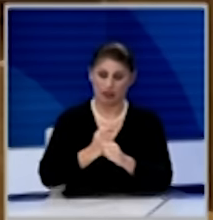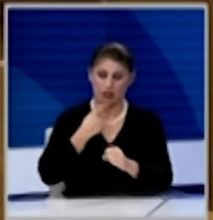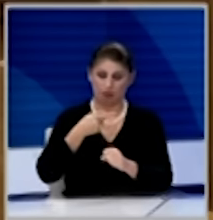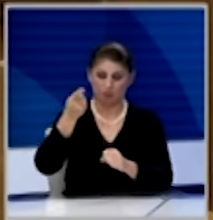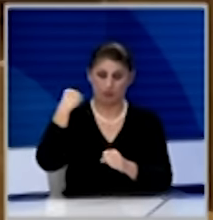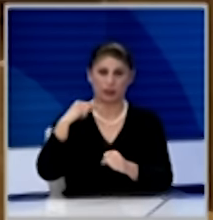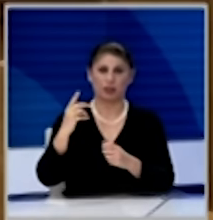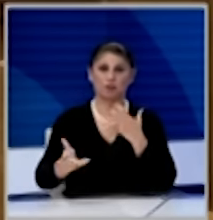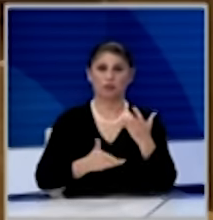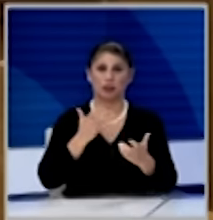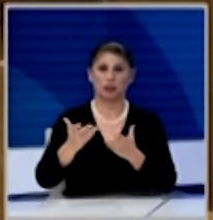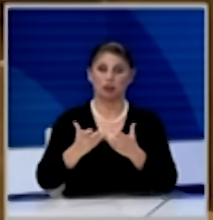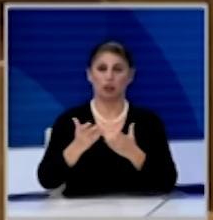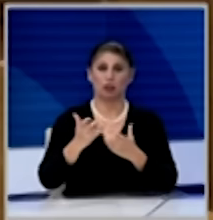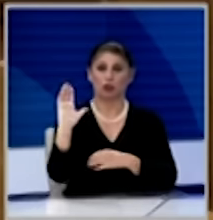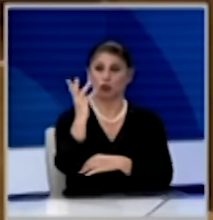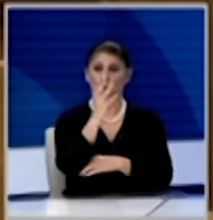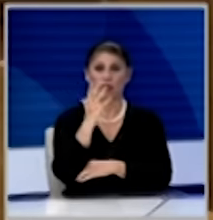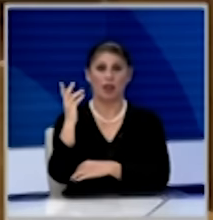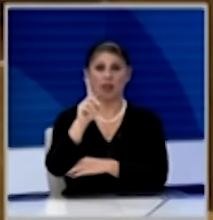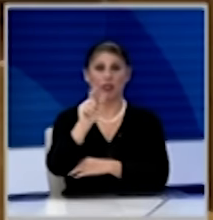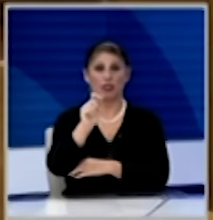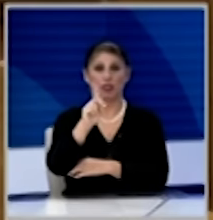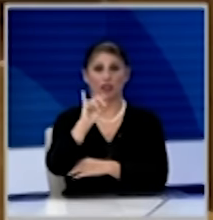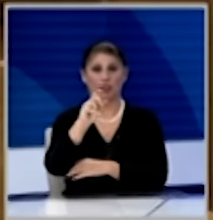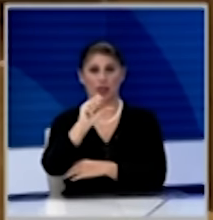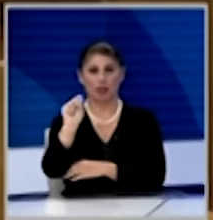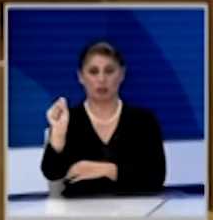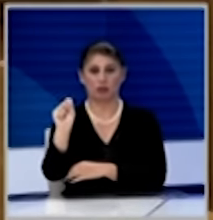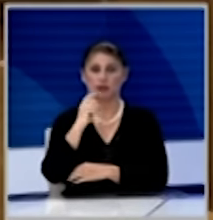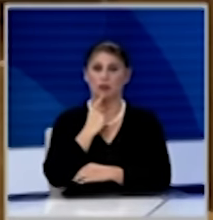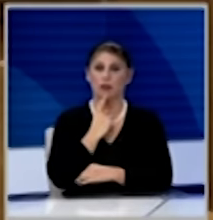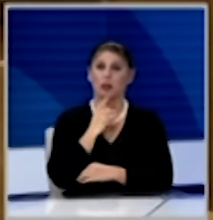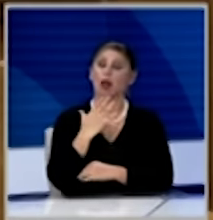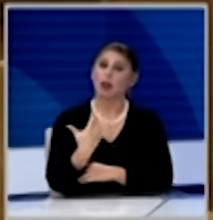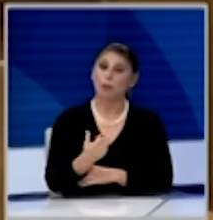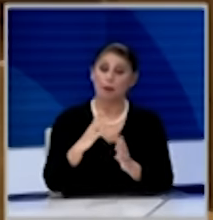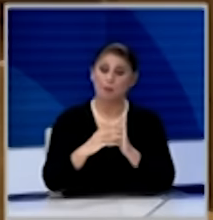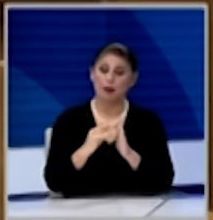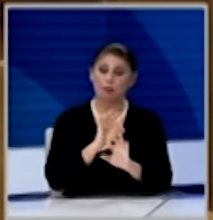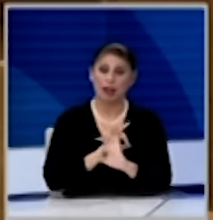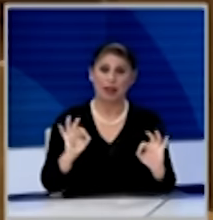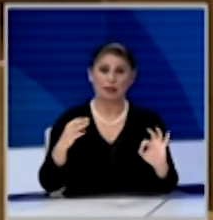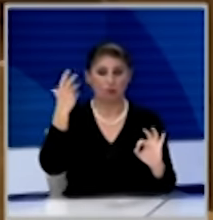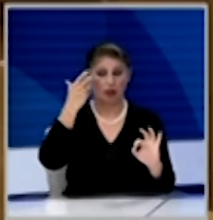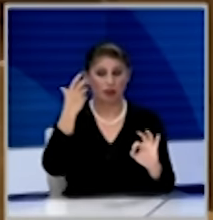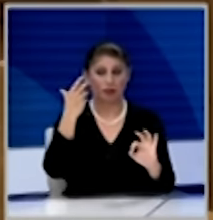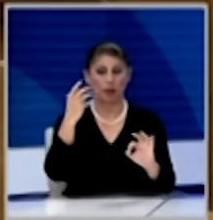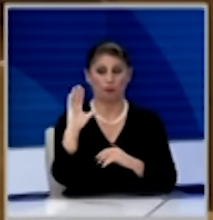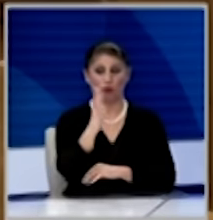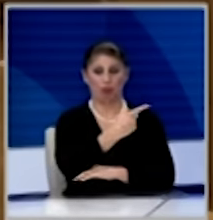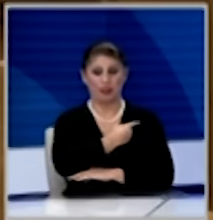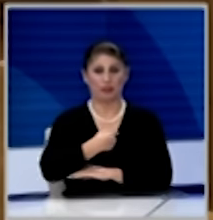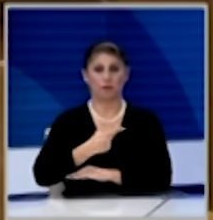περσινή πυρκαγιά στο δάσος της δαδιάς υπάρχουν για παράδειγμα έτοιμες μελέτες από το δασαρχείο που